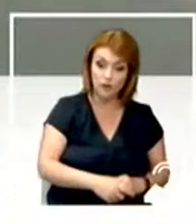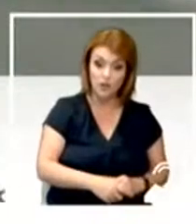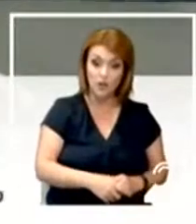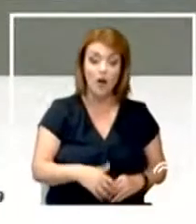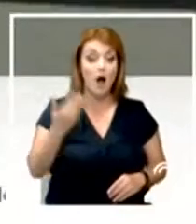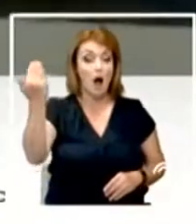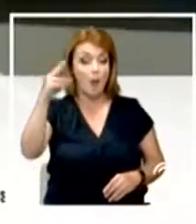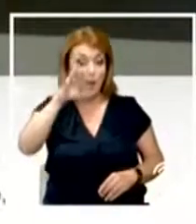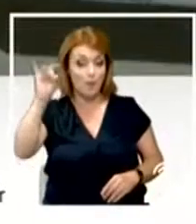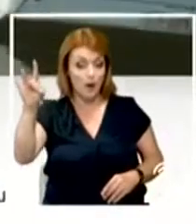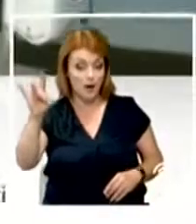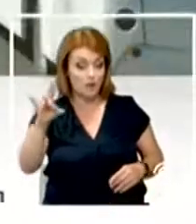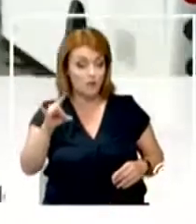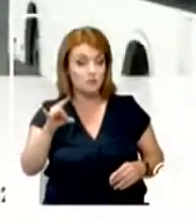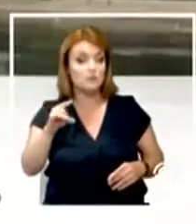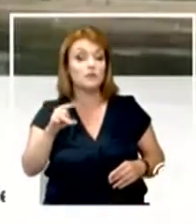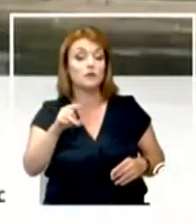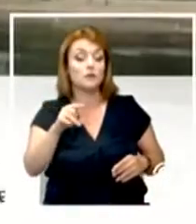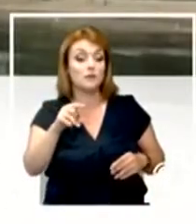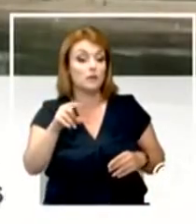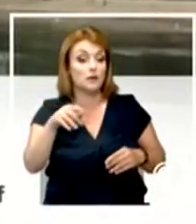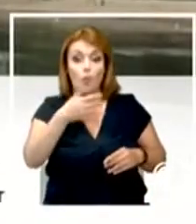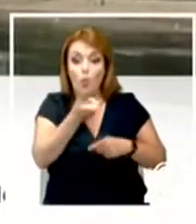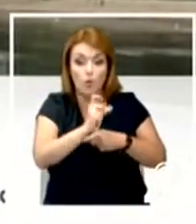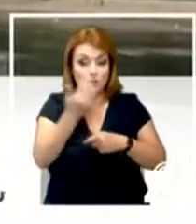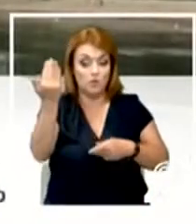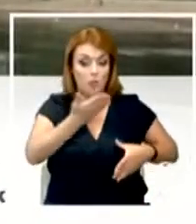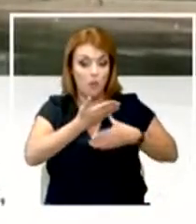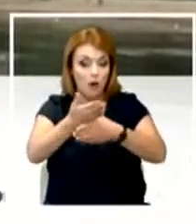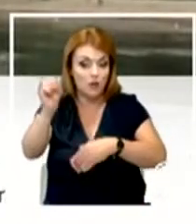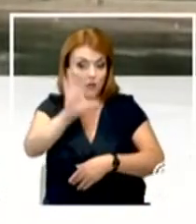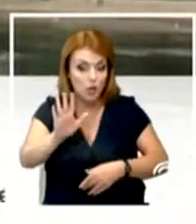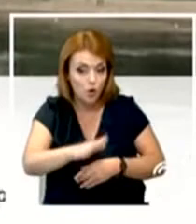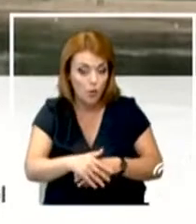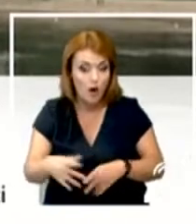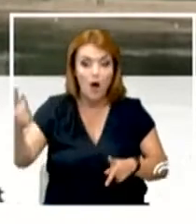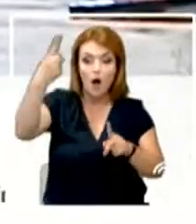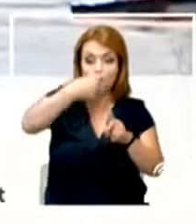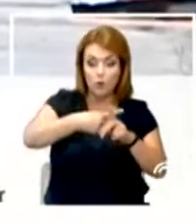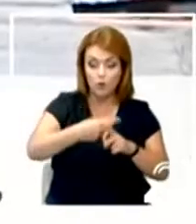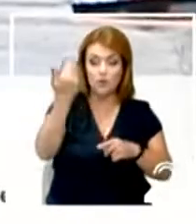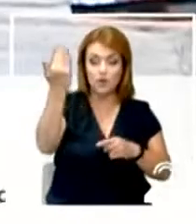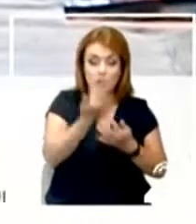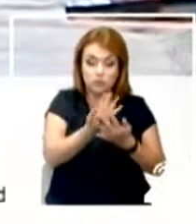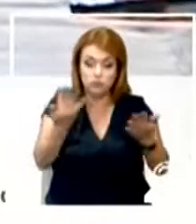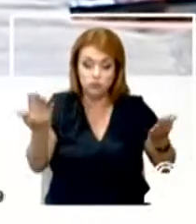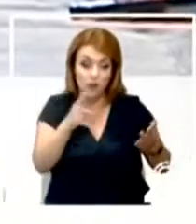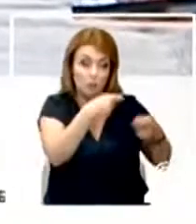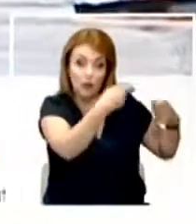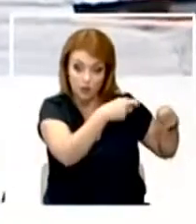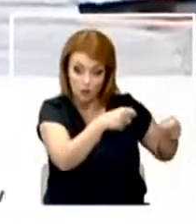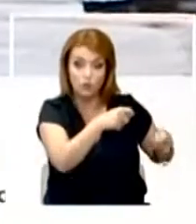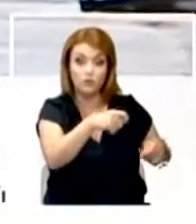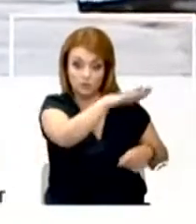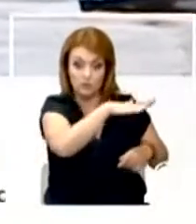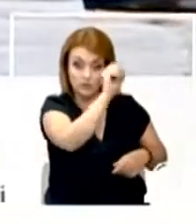principal al regiunii transnistrene este Uniunea Europeană și 70% din comerțul exterior este cu Uniunea Europeană, că în